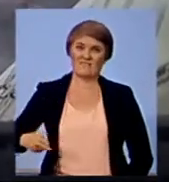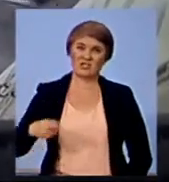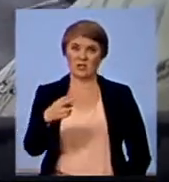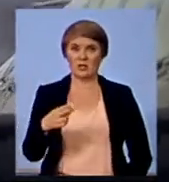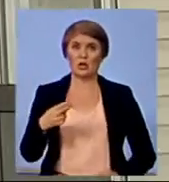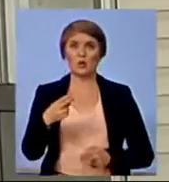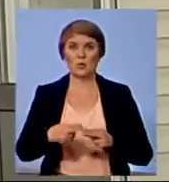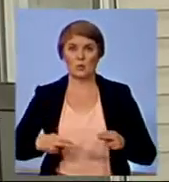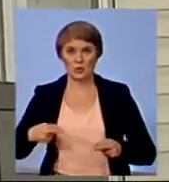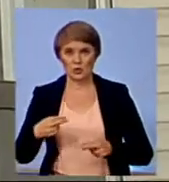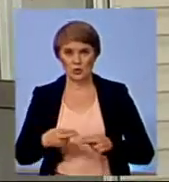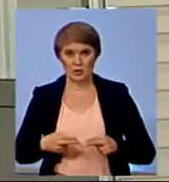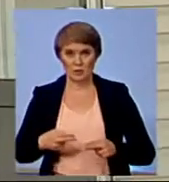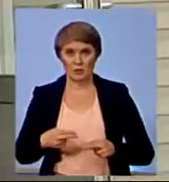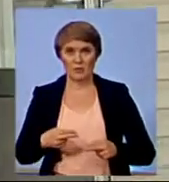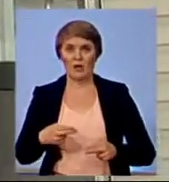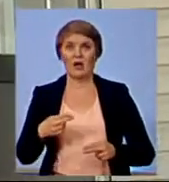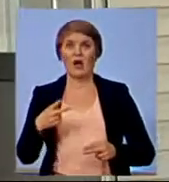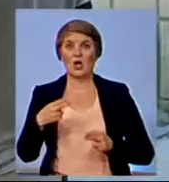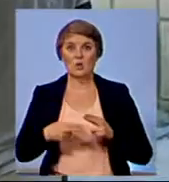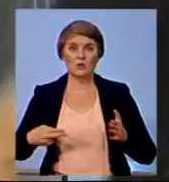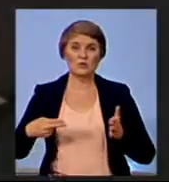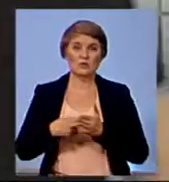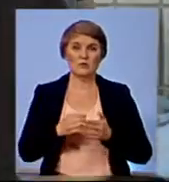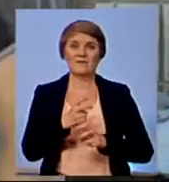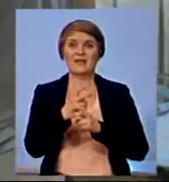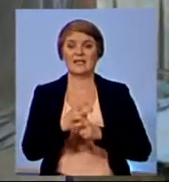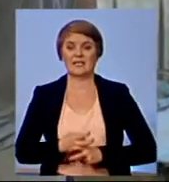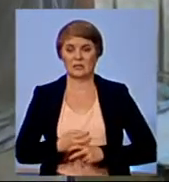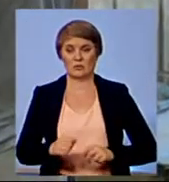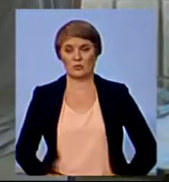Лезо зупинила кістка, тож внутрішні органи не зачепило. Дмитро Клемюк, новини на Першому.